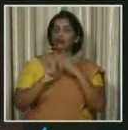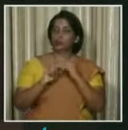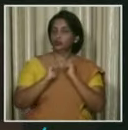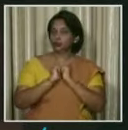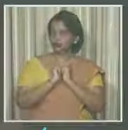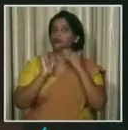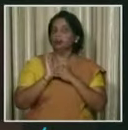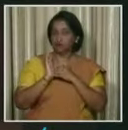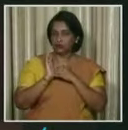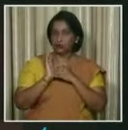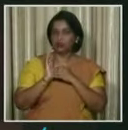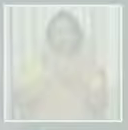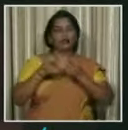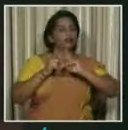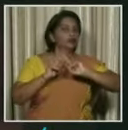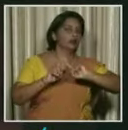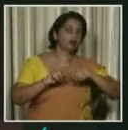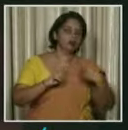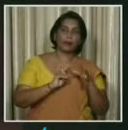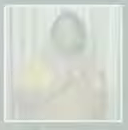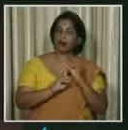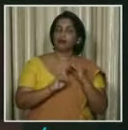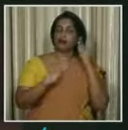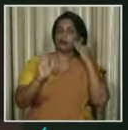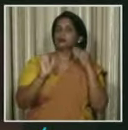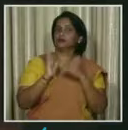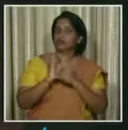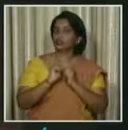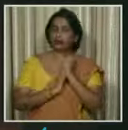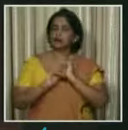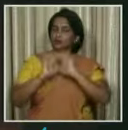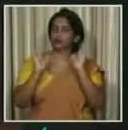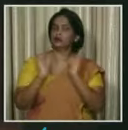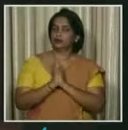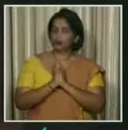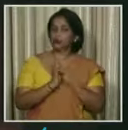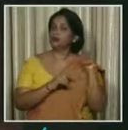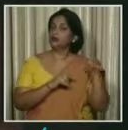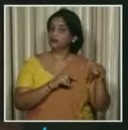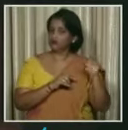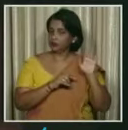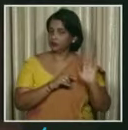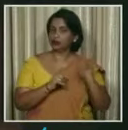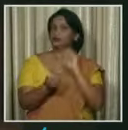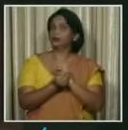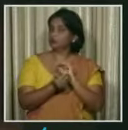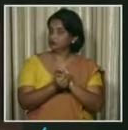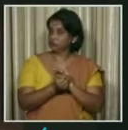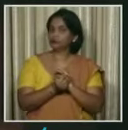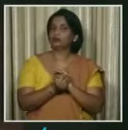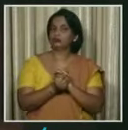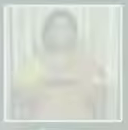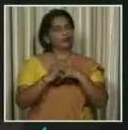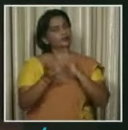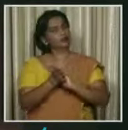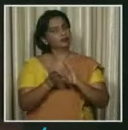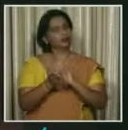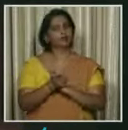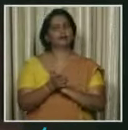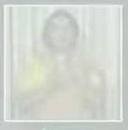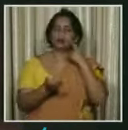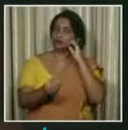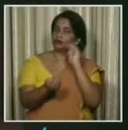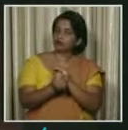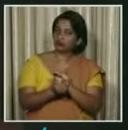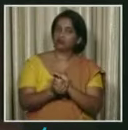රැකියා පිළිබඳවත්, අනෙක් පැත්තෙන් පෞද්ගලික අංශයේ රැකියා ප්‍රතිපත්තියකුත්, ඒ අයගේ සුරක්ෂිත භාවය, සුබ සාධනය,